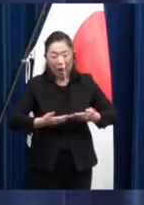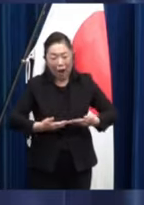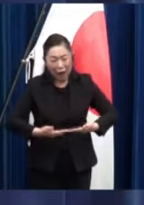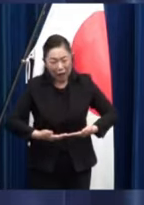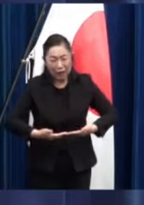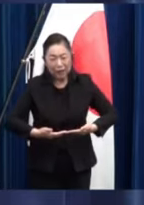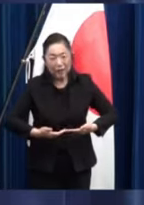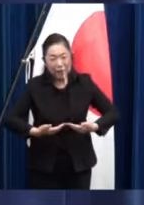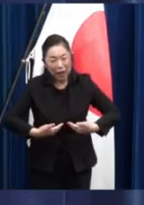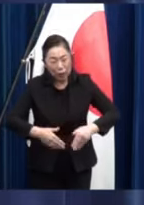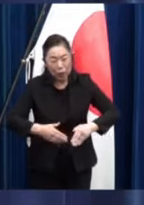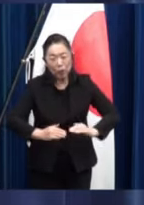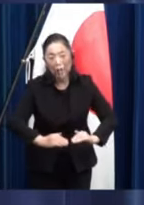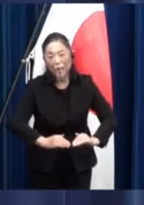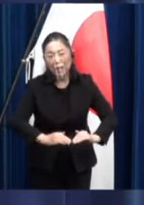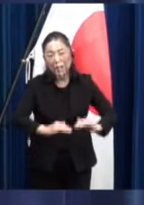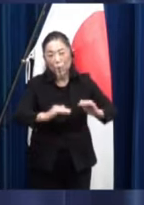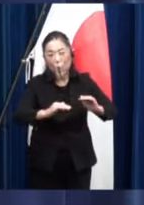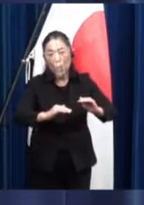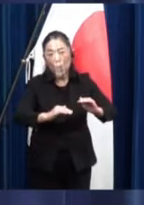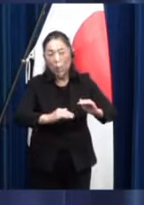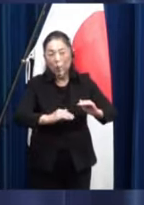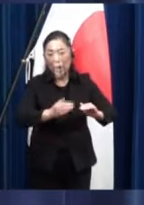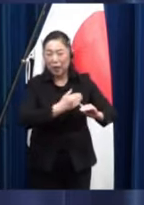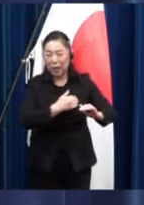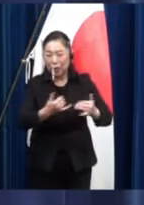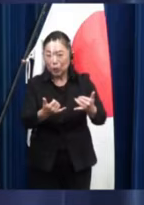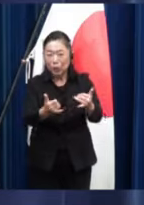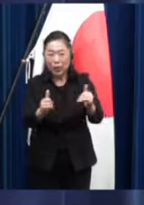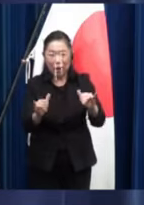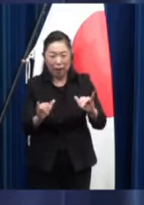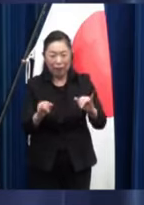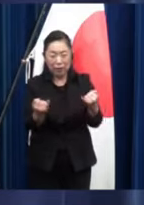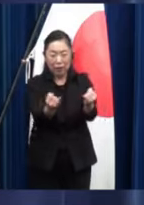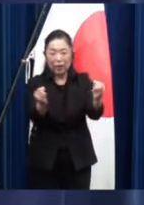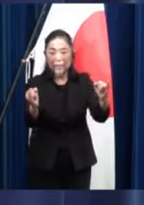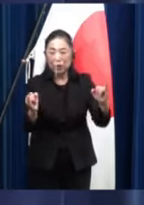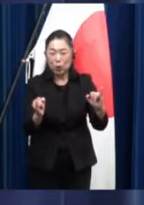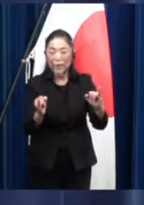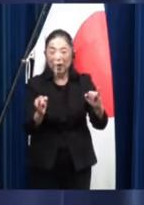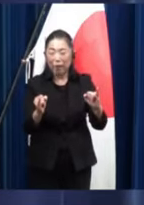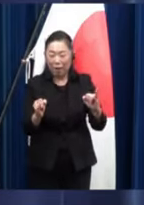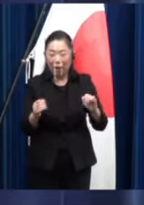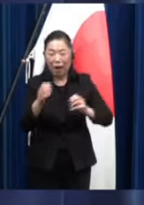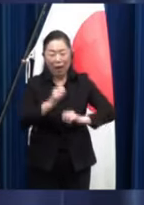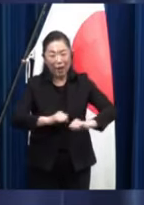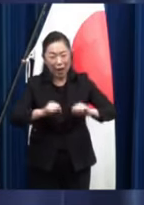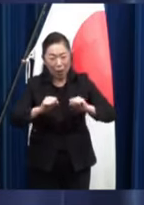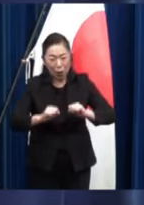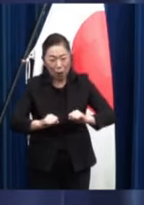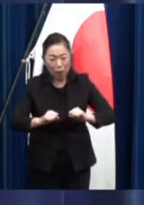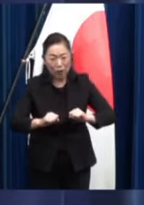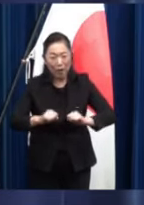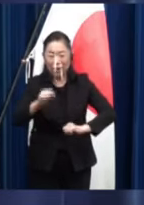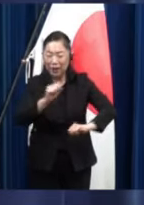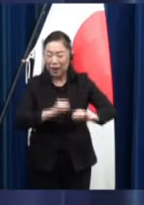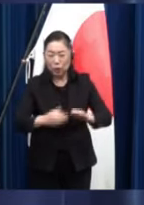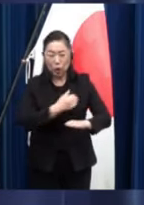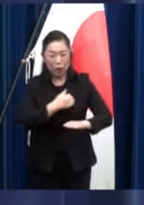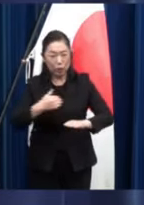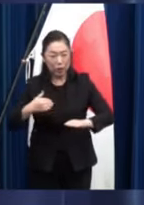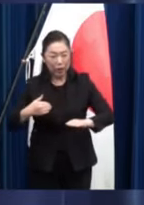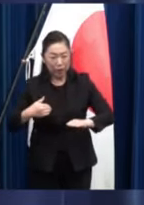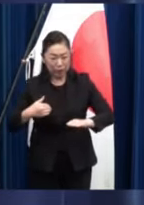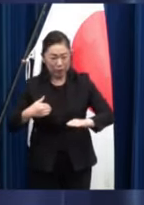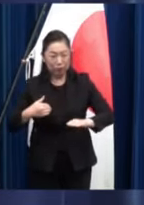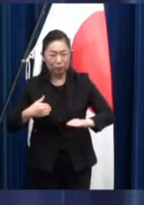を産み育てることができる社会、女性が健康に活躍することのできる